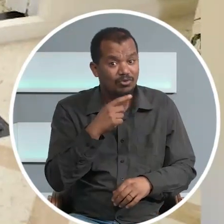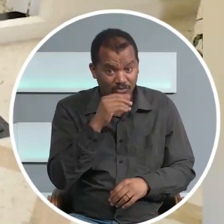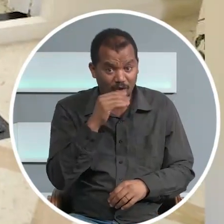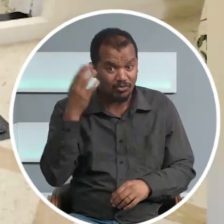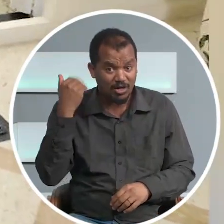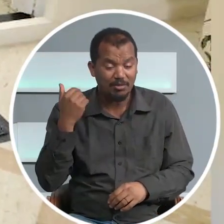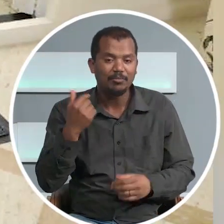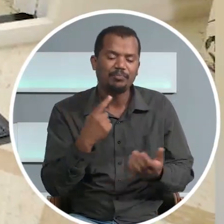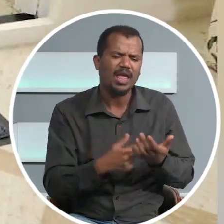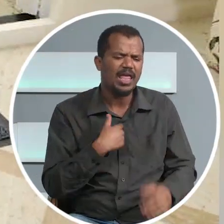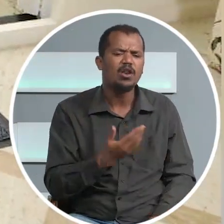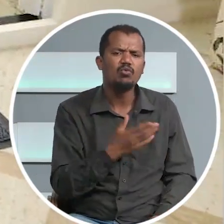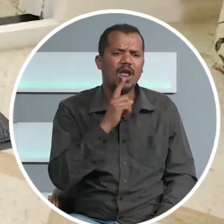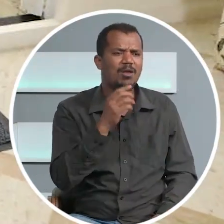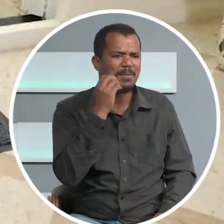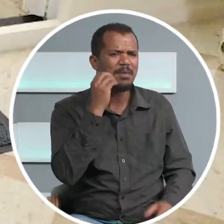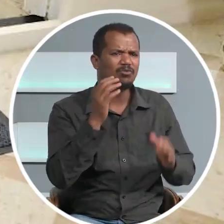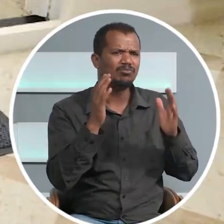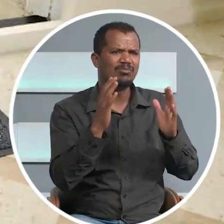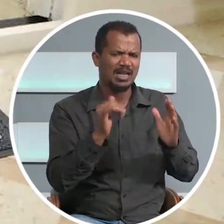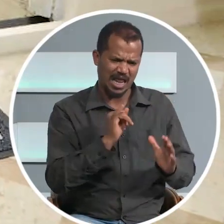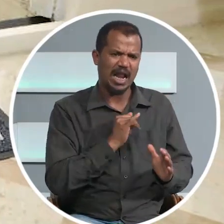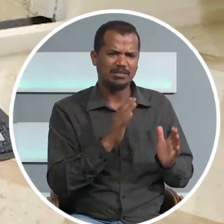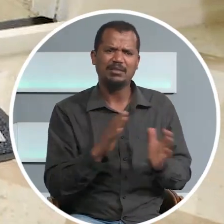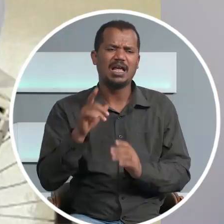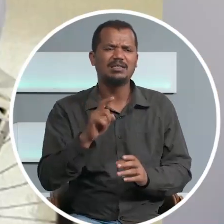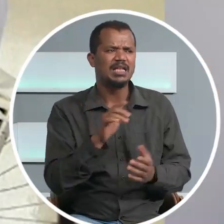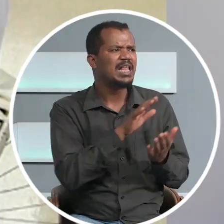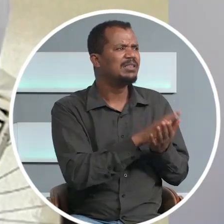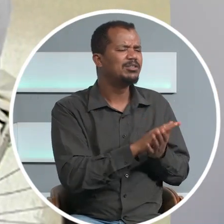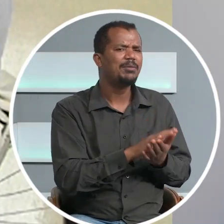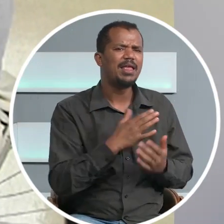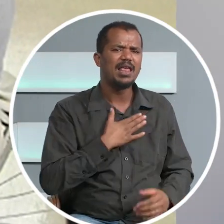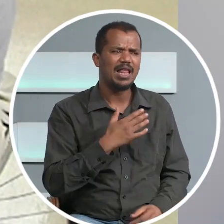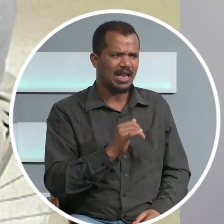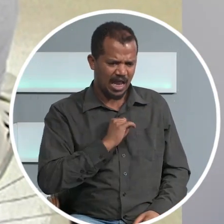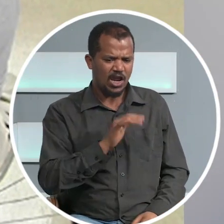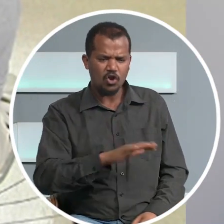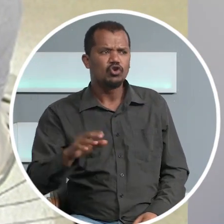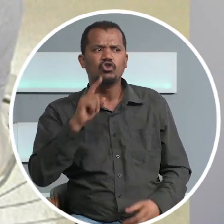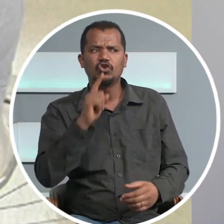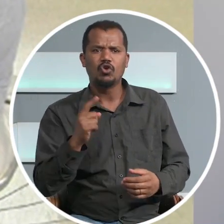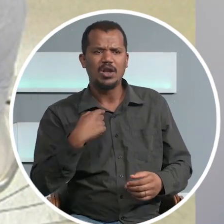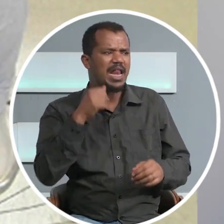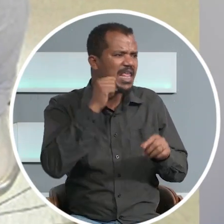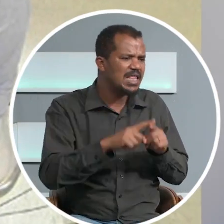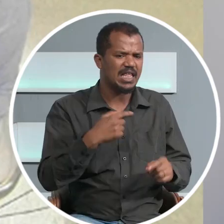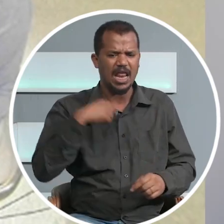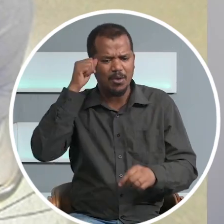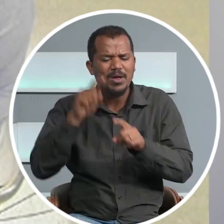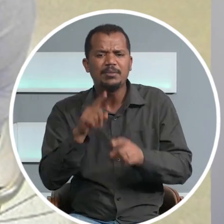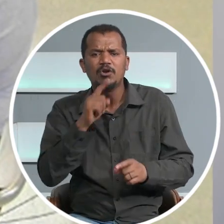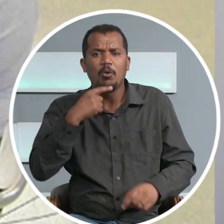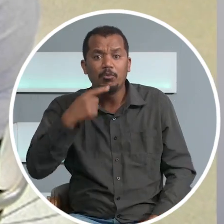ሲያነሱት እንደነበረው ይሄ የኔ ጉዳይ ነው ቤቴ ለራሴ ነው መመቻቸት ያለበት ትምርት ቤቴ ለኔ ነው ለኔ ልጆች ነው ለኔ እህት ነው